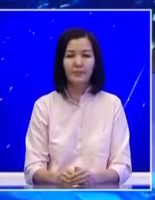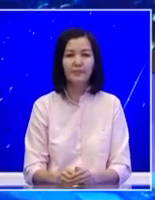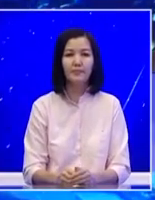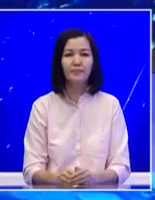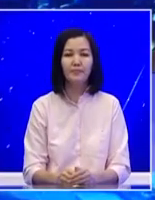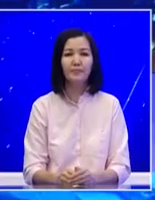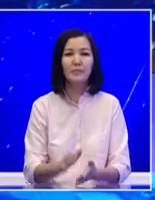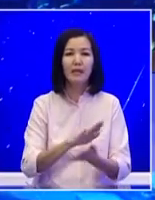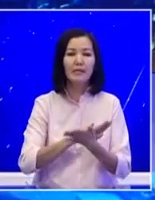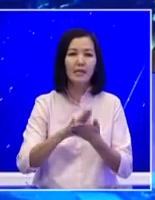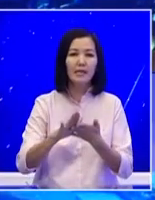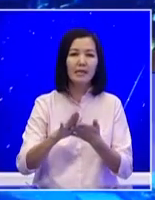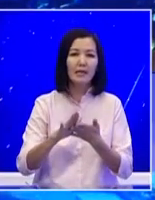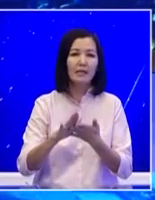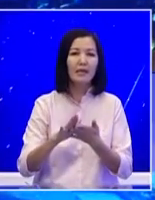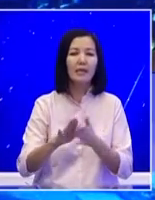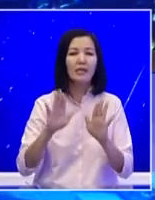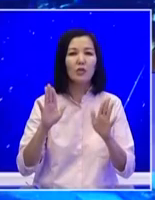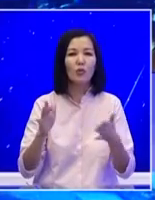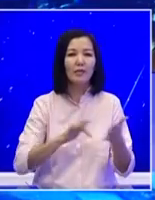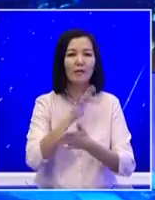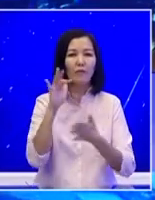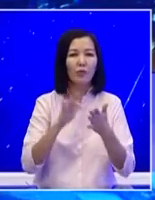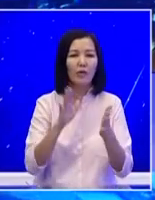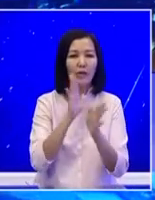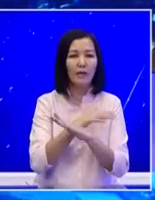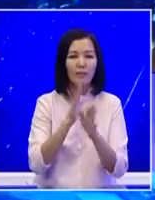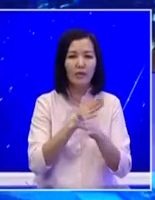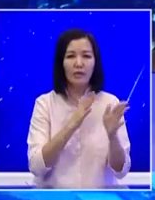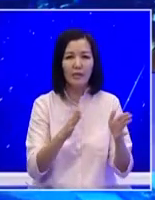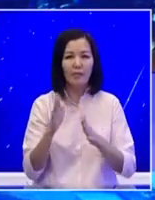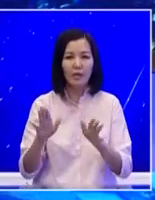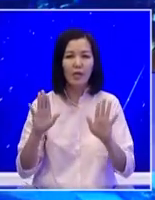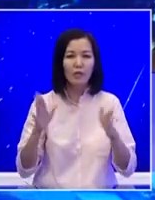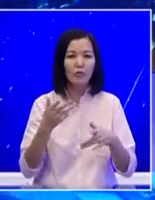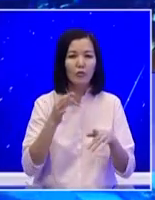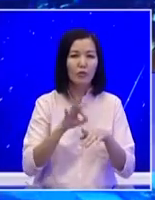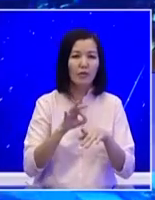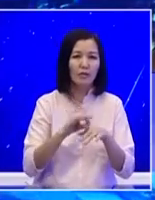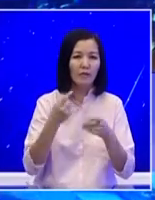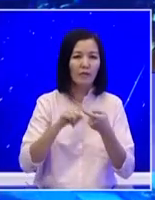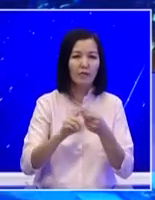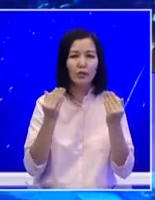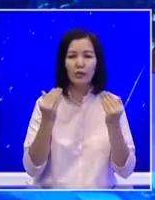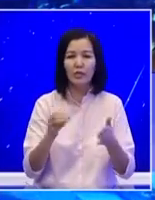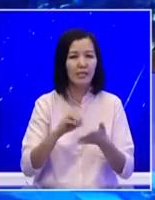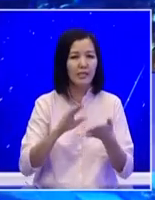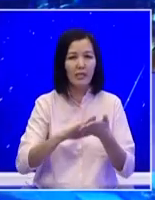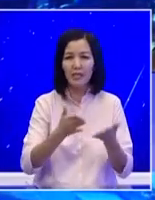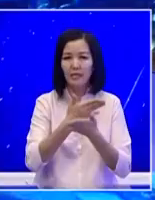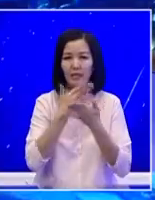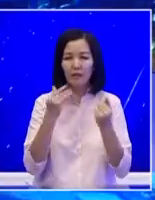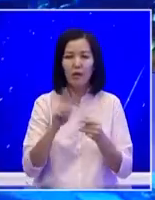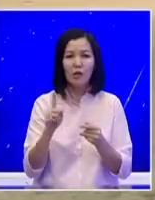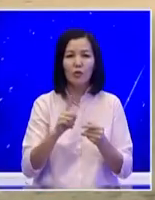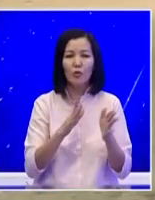Продолжаем выпуск. Санитарно-эпидемиологическая ситуация в городе Капшигай стабильная. Случаев заражения коронавирусной инфекцией не зафиксировано. И